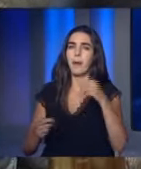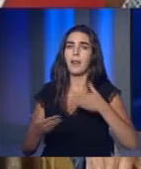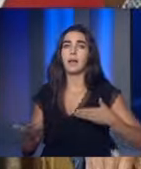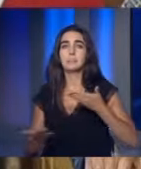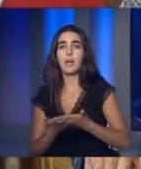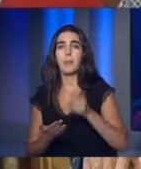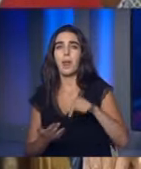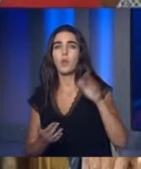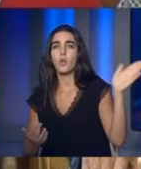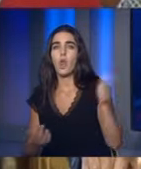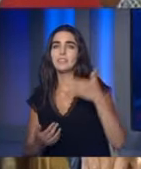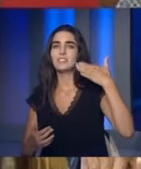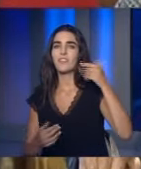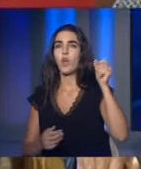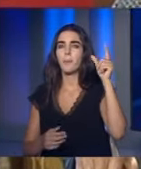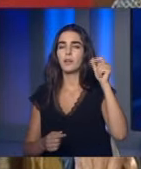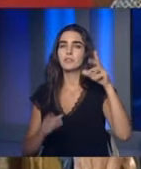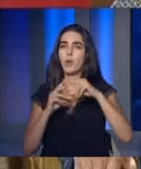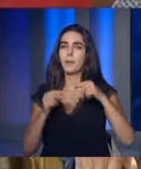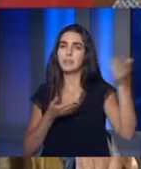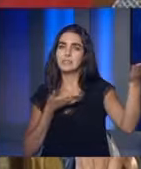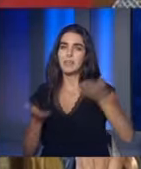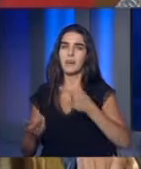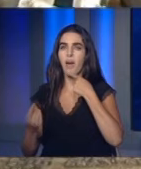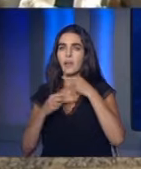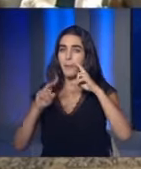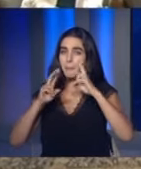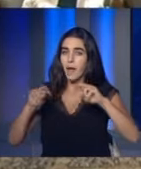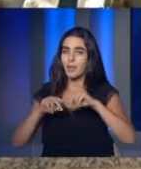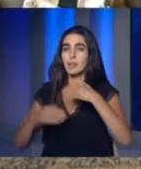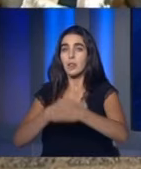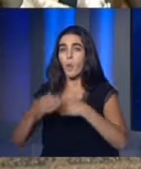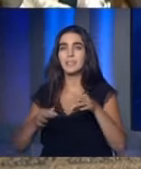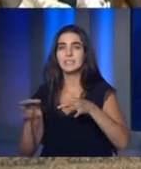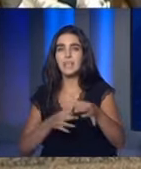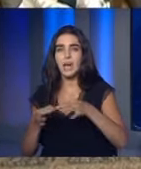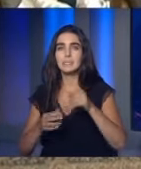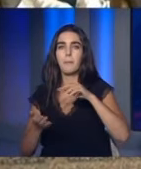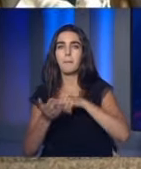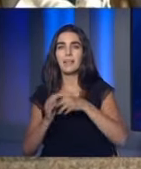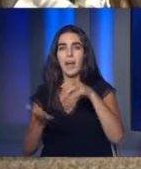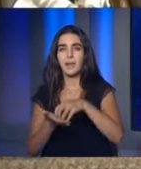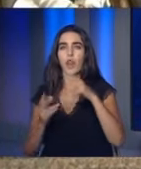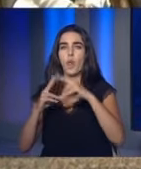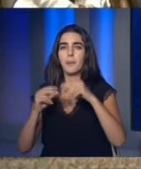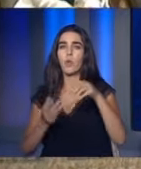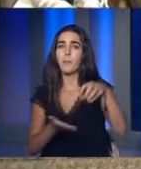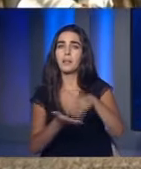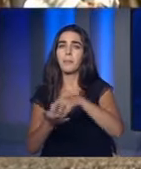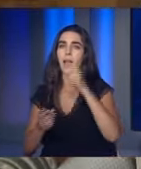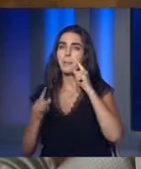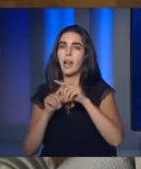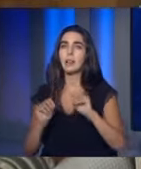والمنطقة. كما بحث الرئيس بري في التطورات السياسية والميدانية في لبنان والمنطقة على ضوء مواصلة إسرائيل عدوانها على